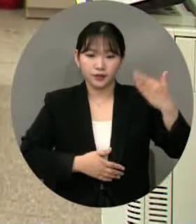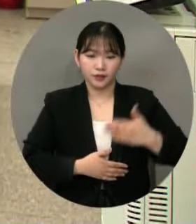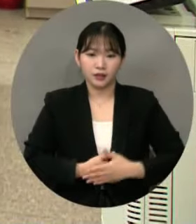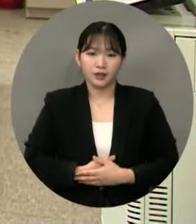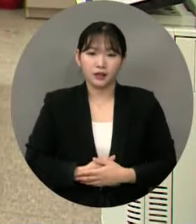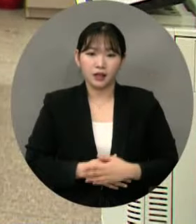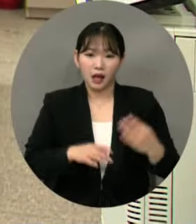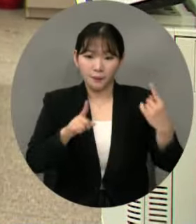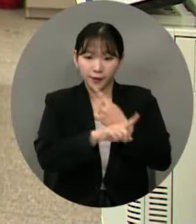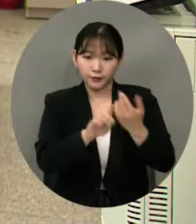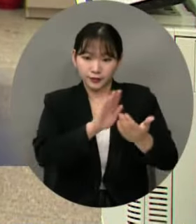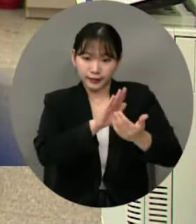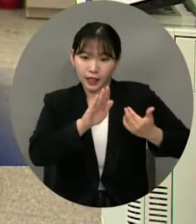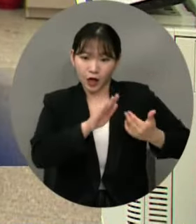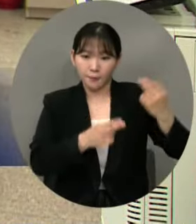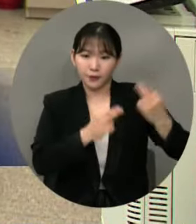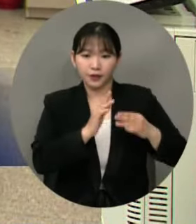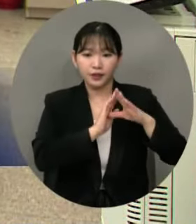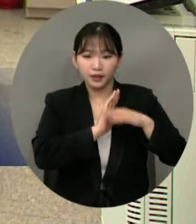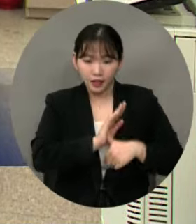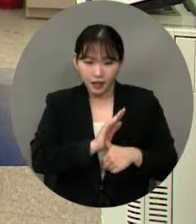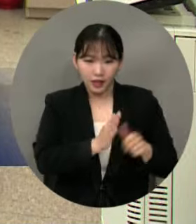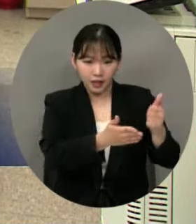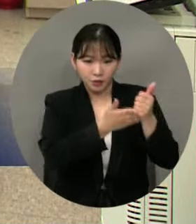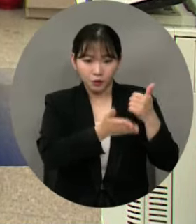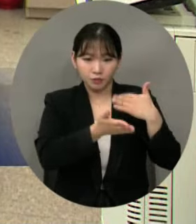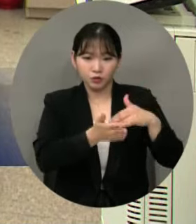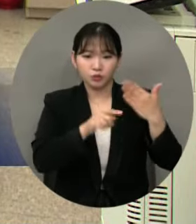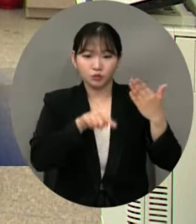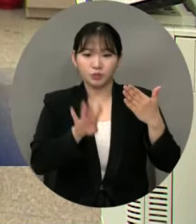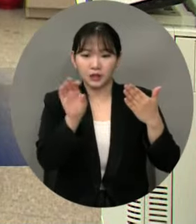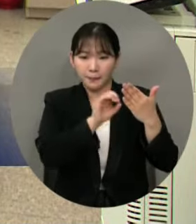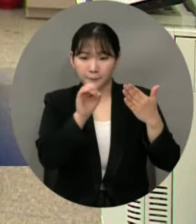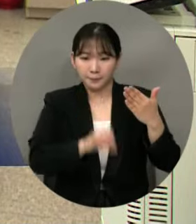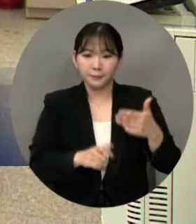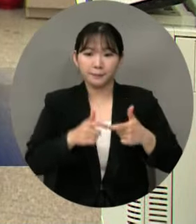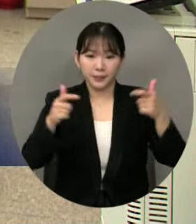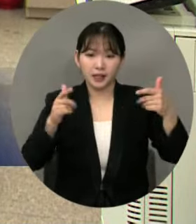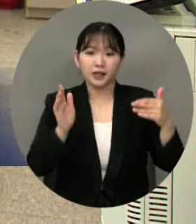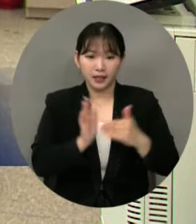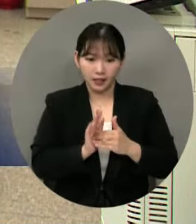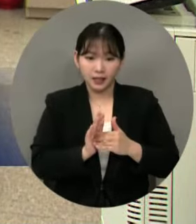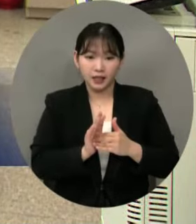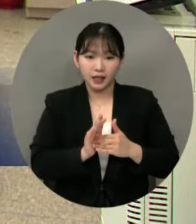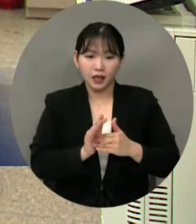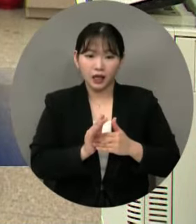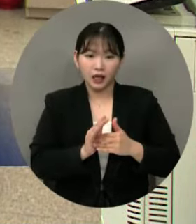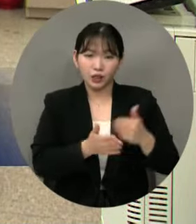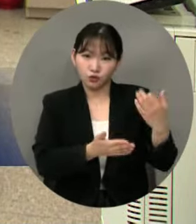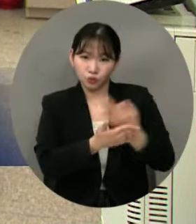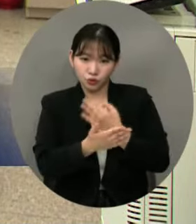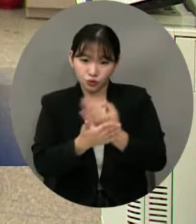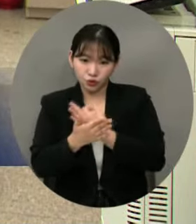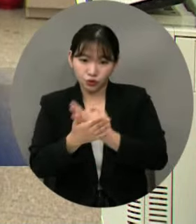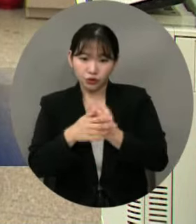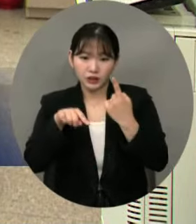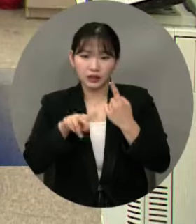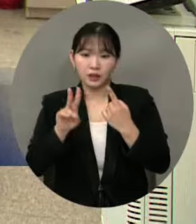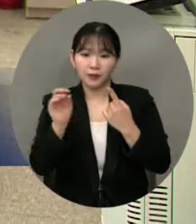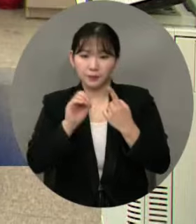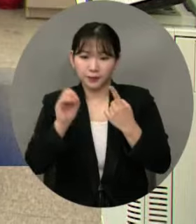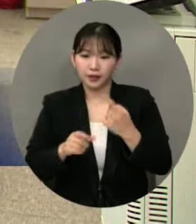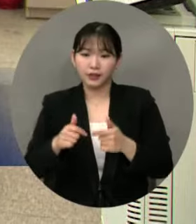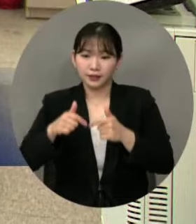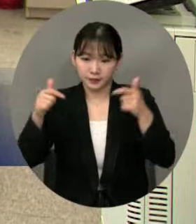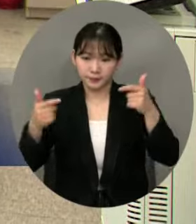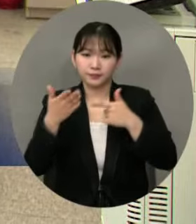네, 개편 전 유사 기간 대비해서 탑승 인원은 9.4% 증가하고 운송 수익금은 1.2%